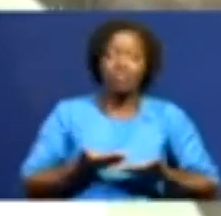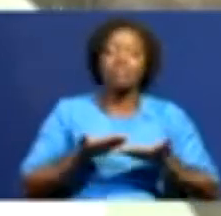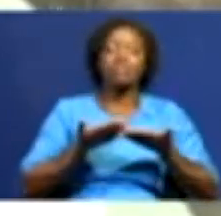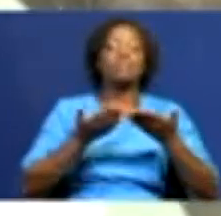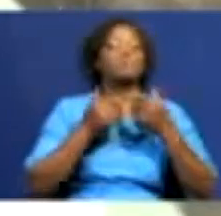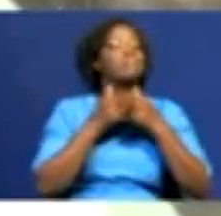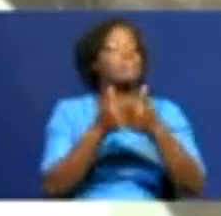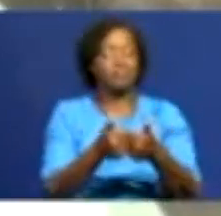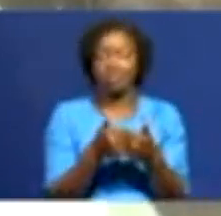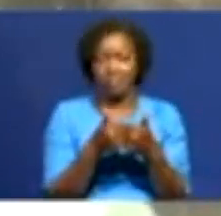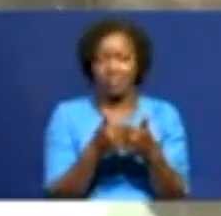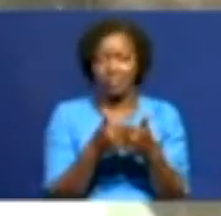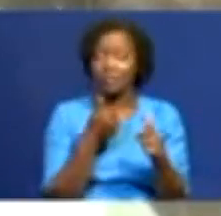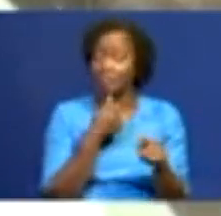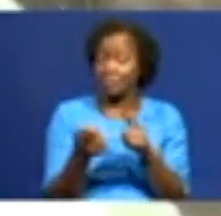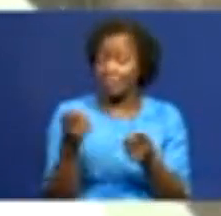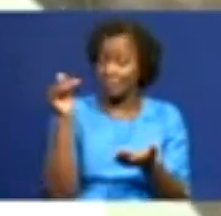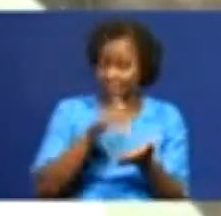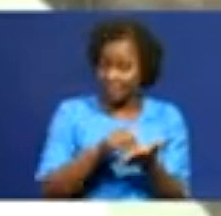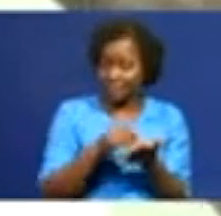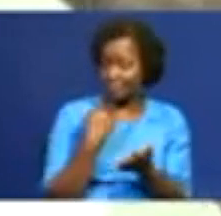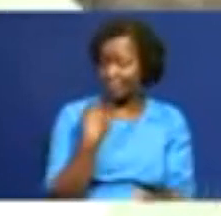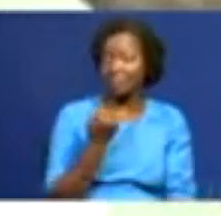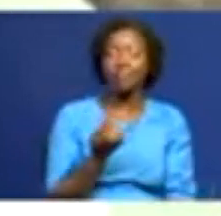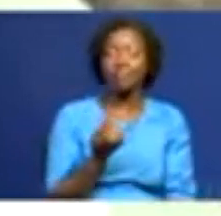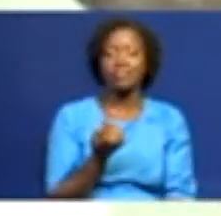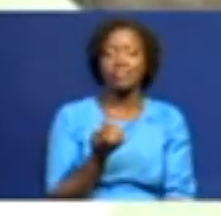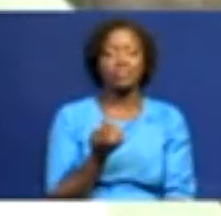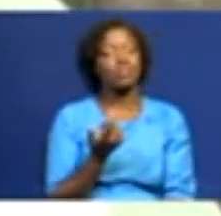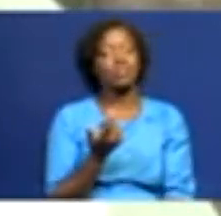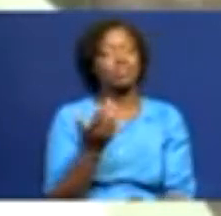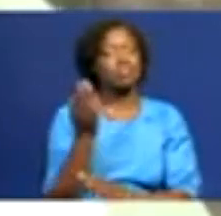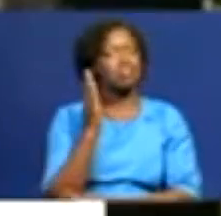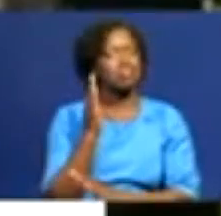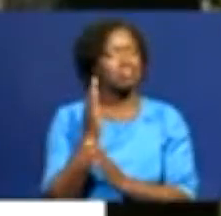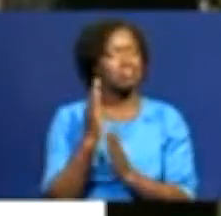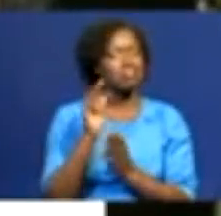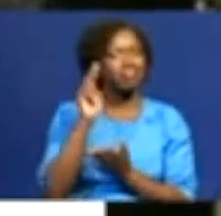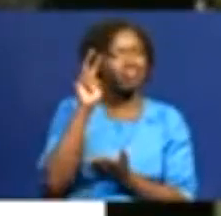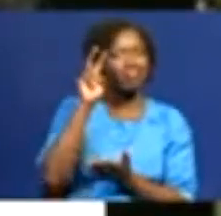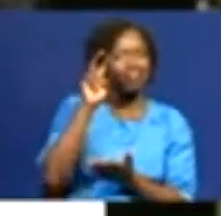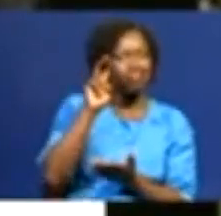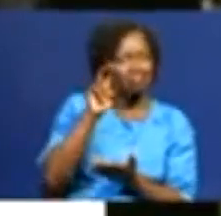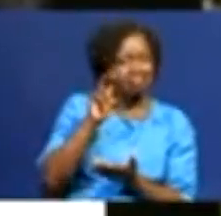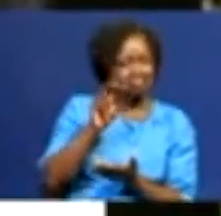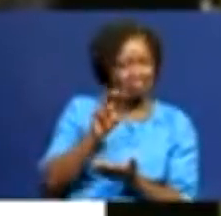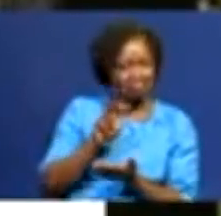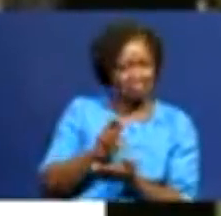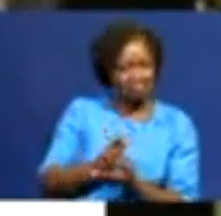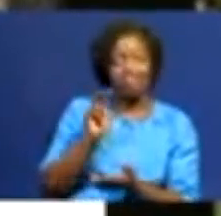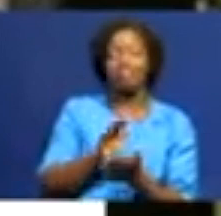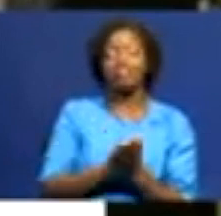tukakuwa tuko sawa. But of late, tumeona tena hali ya usalama imekuwa duni. Tungeomba gavana